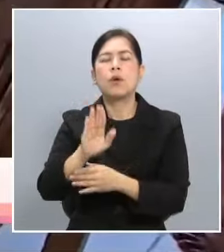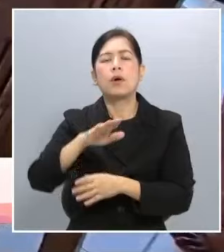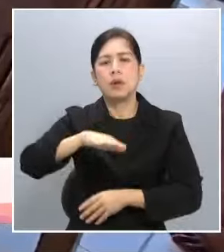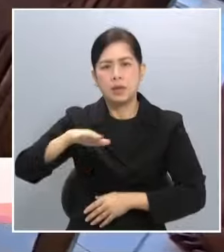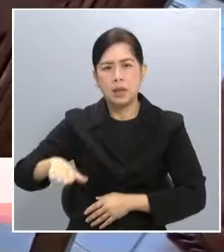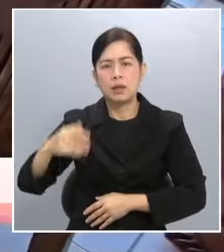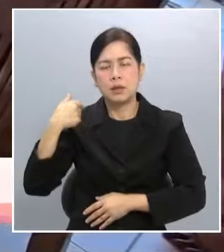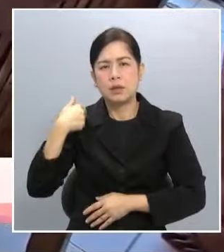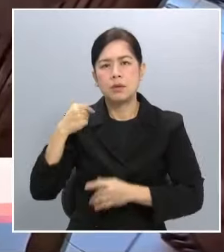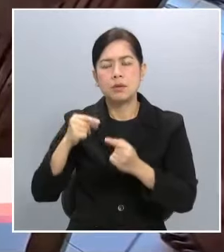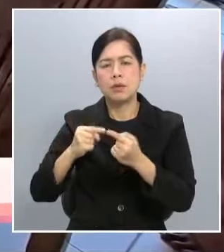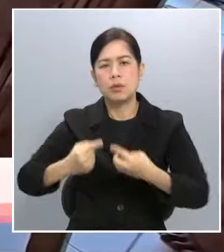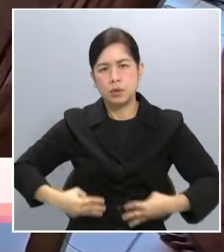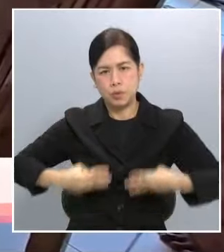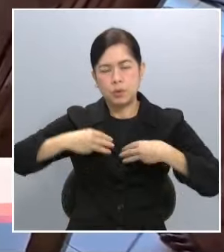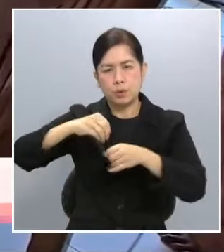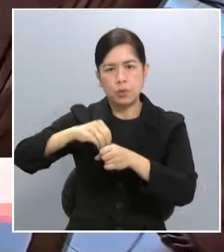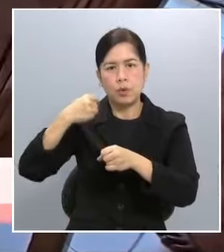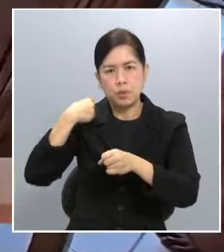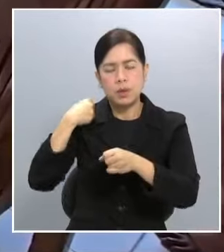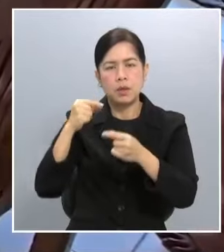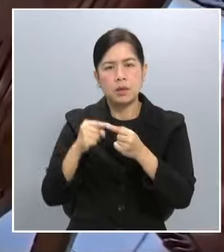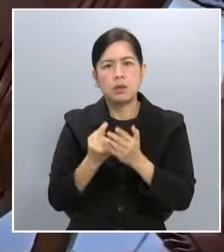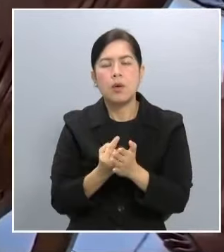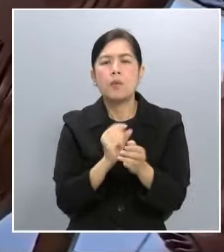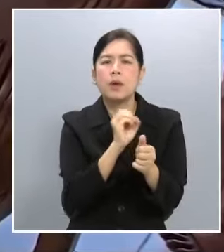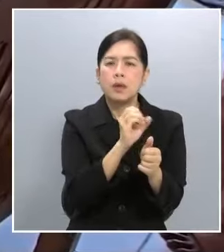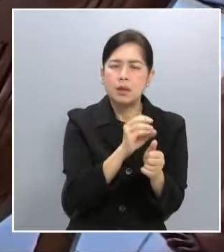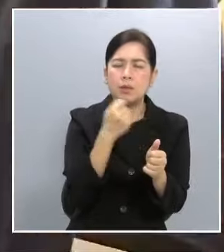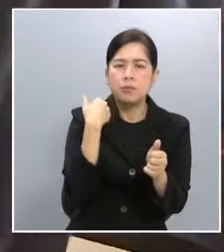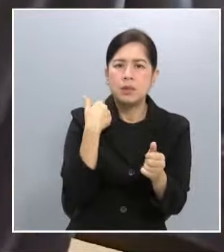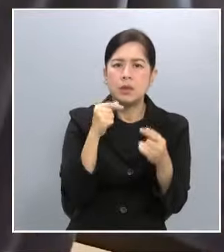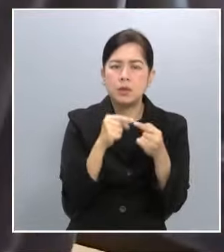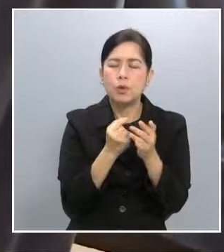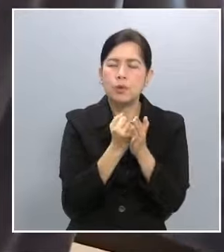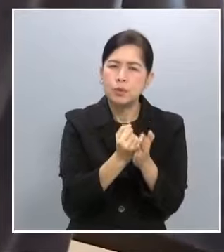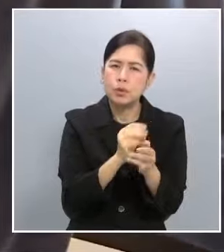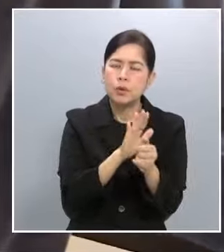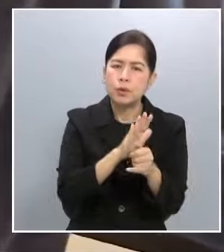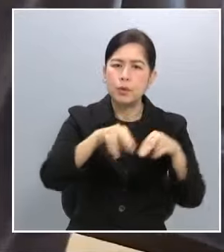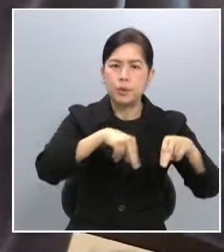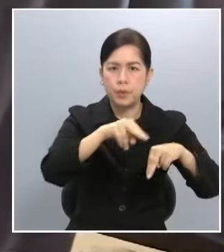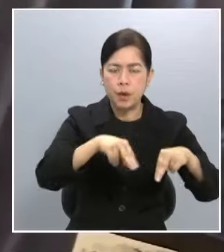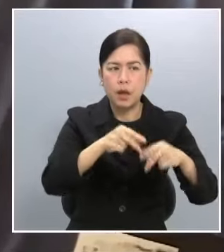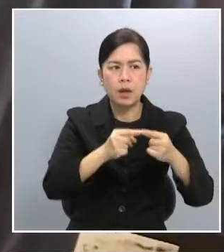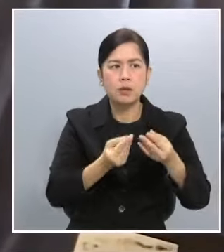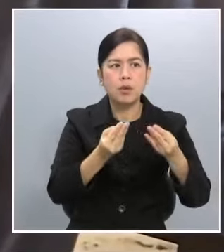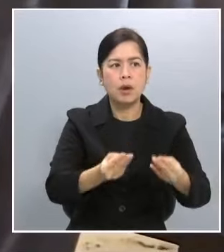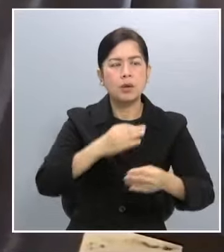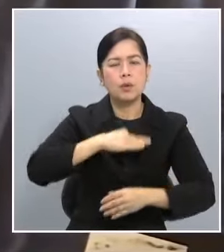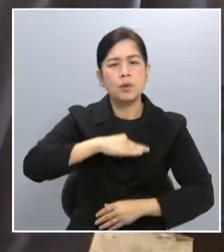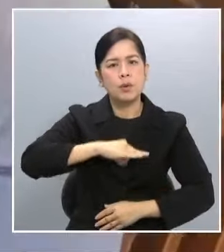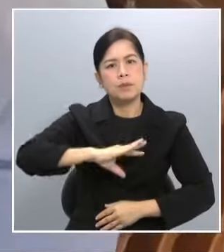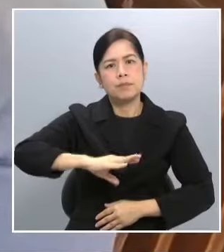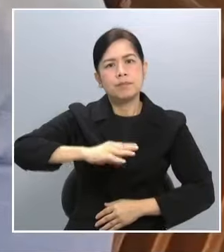ทำหน้าที่ในการให้กำลังใจตรวจประเมินสุขภาพจิตและจะเยียวยาสภาพจิตใจจนกว่าจะเป็นปกติ